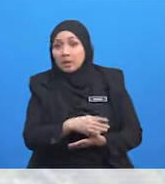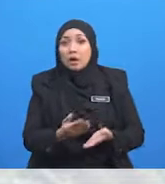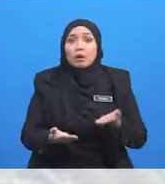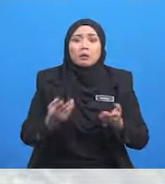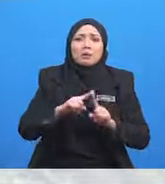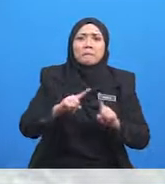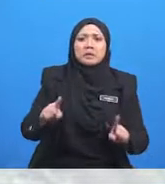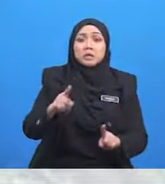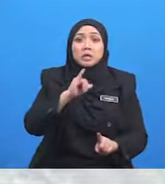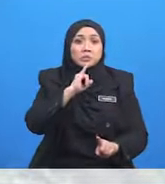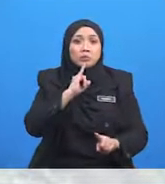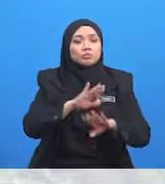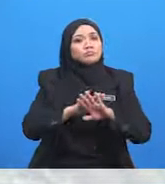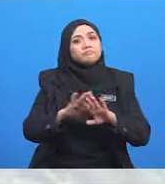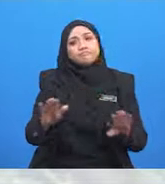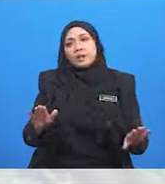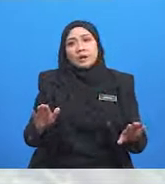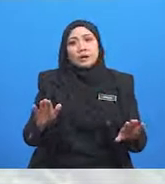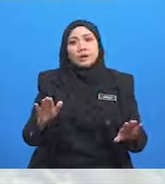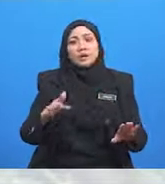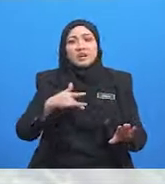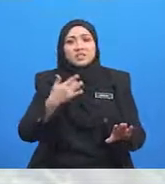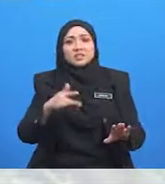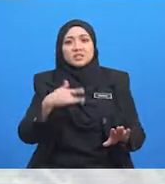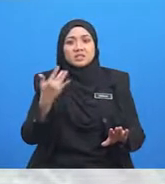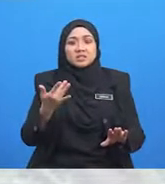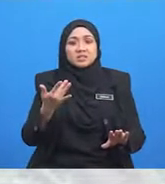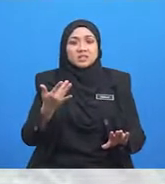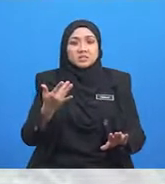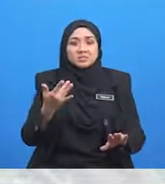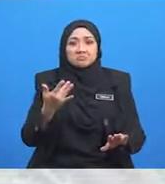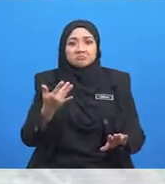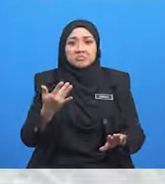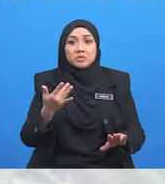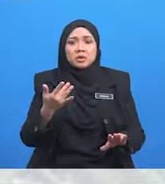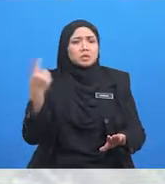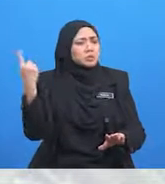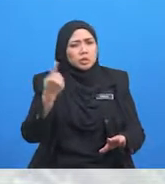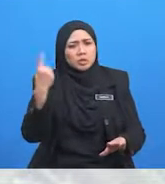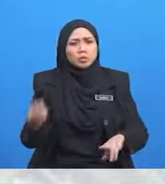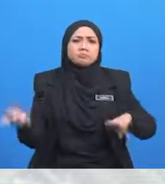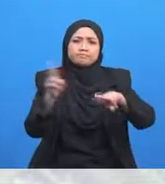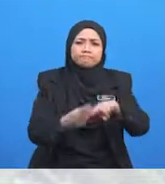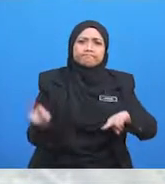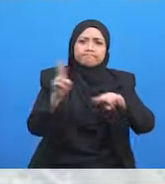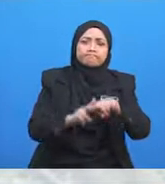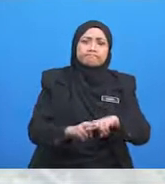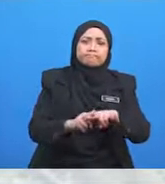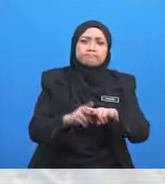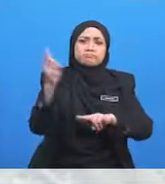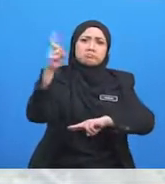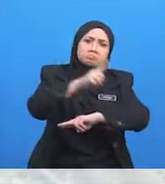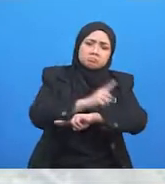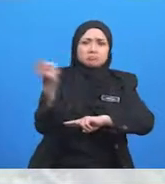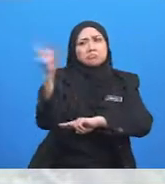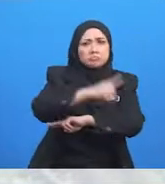ibu tidak pernah berhenti berpesan. Pesanannya sentiasa bertambah dari sehari